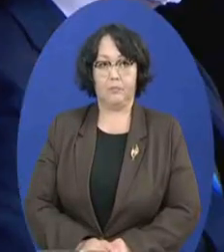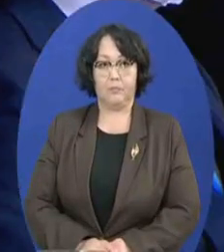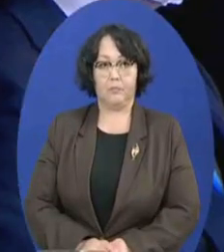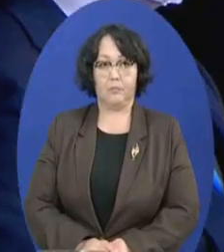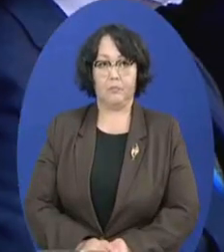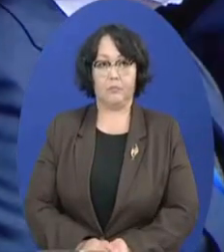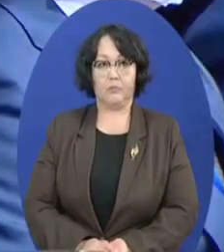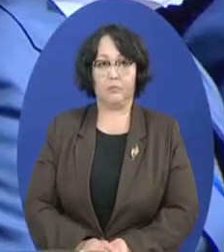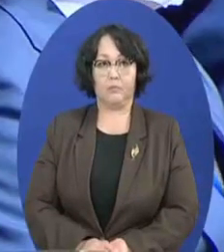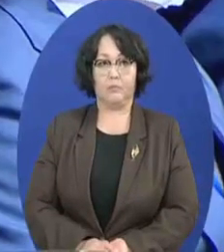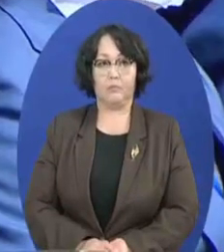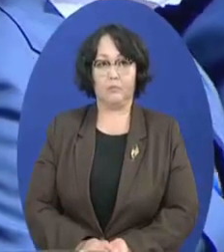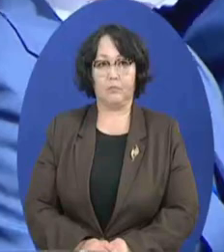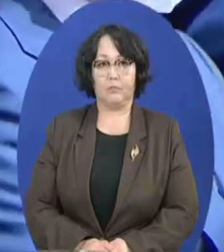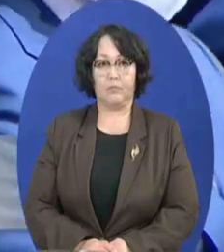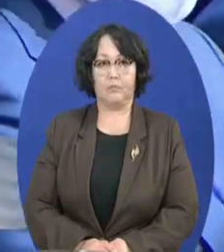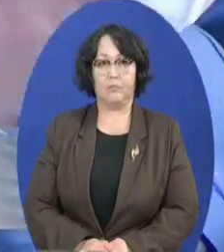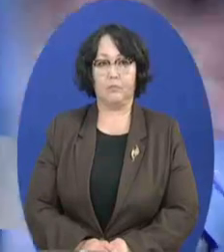Ухнаагийн хөрөлсөх